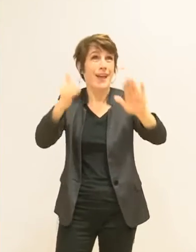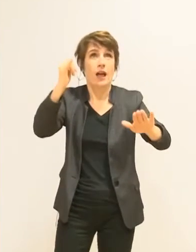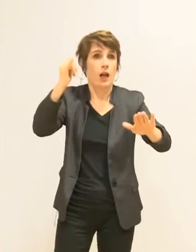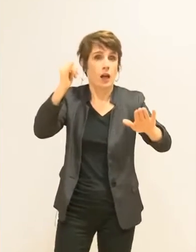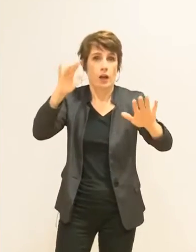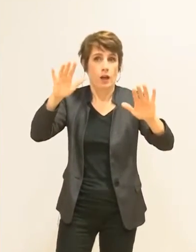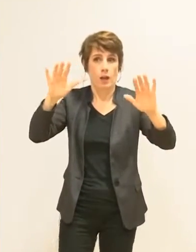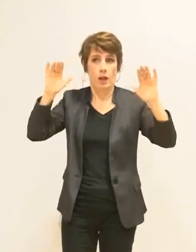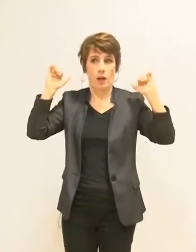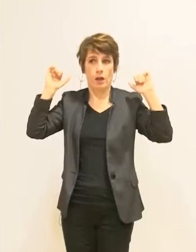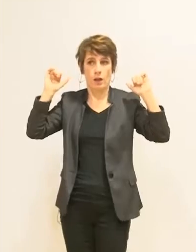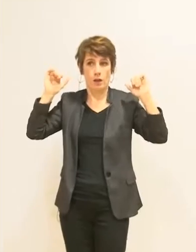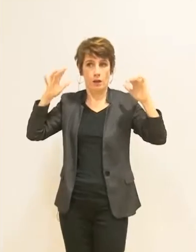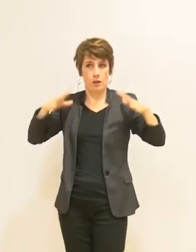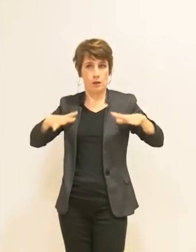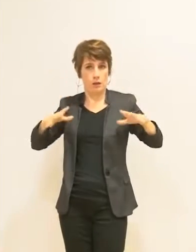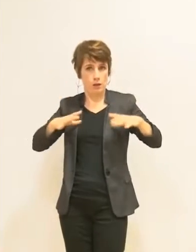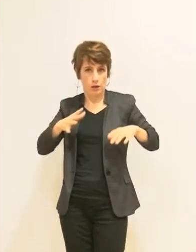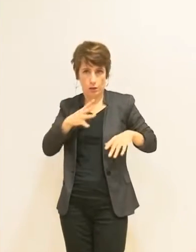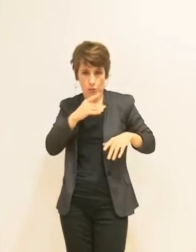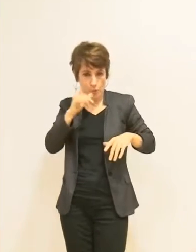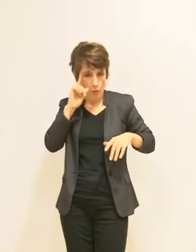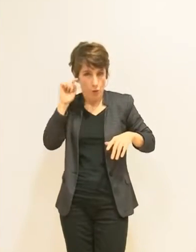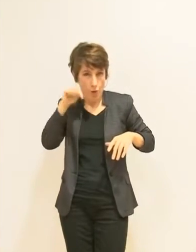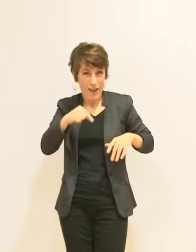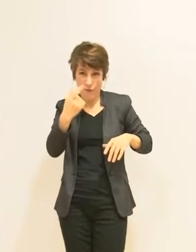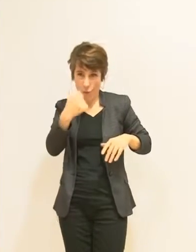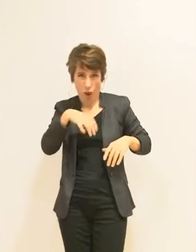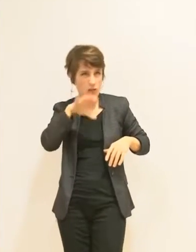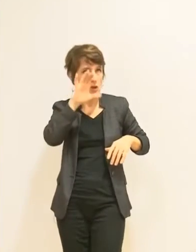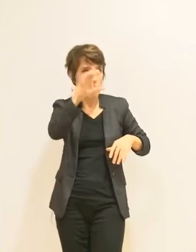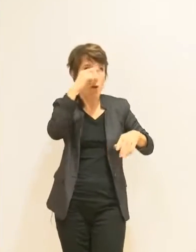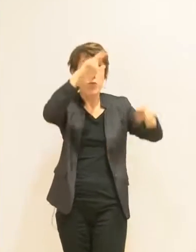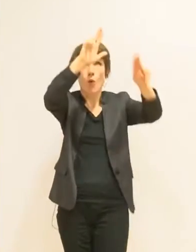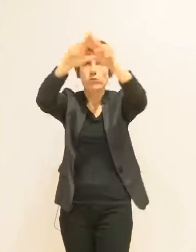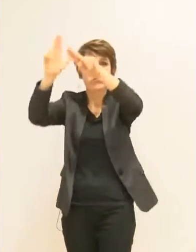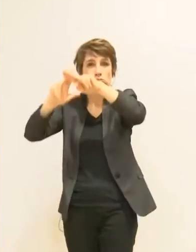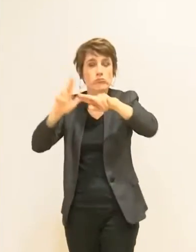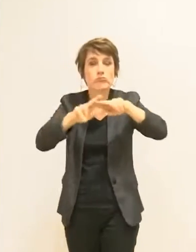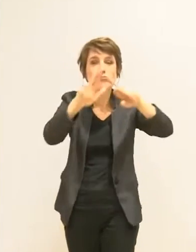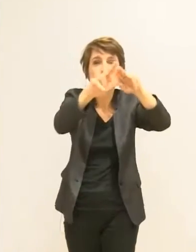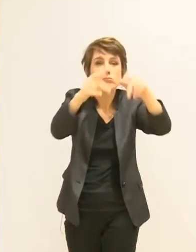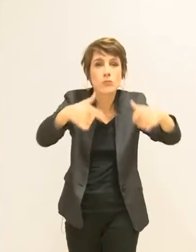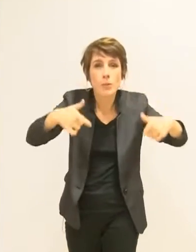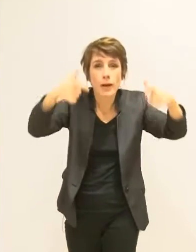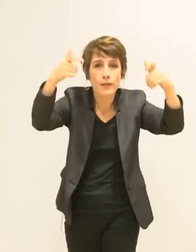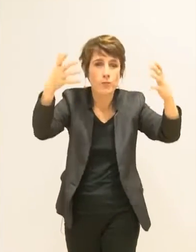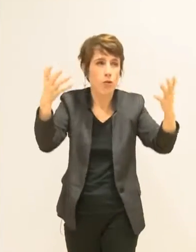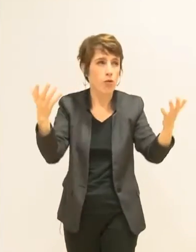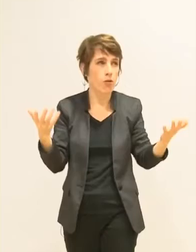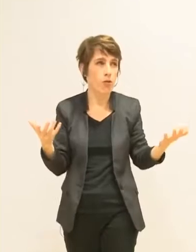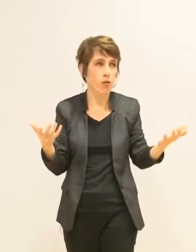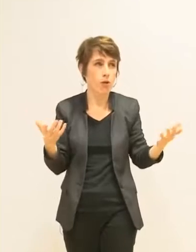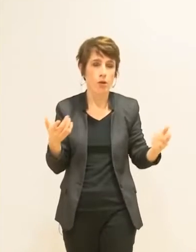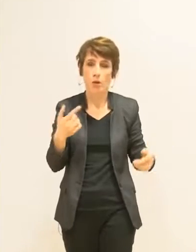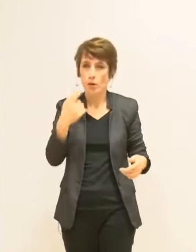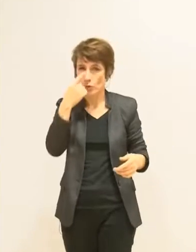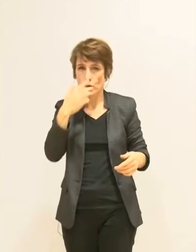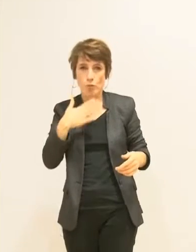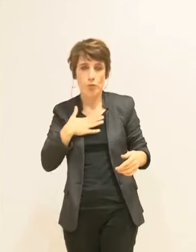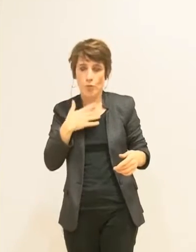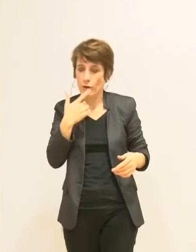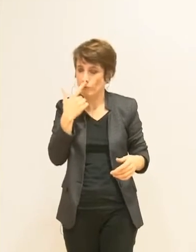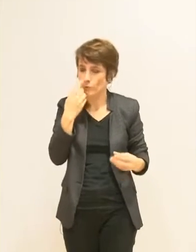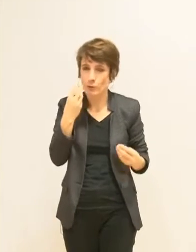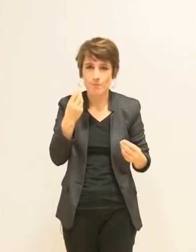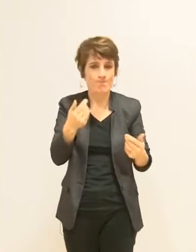qui nécessitent une rénovation importante du bâti. Il me semble donc que les choix de certains bâtiments n'étaient pas judicieux pour cet